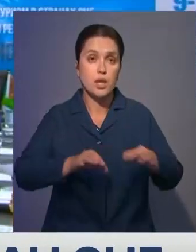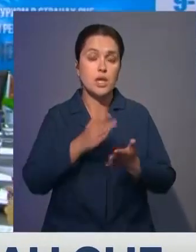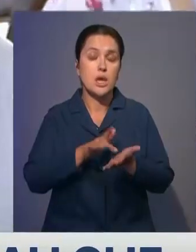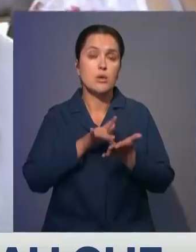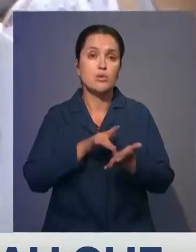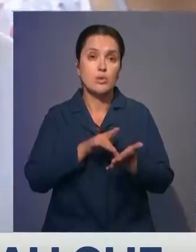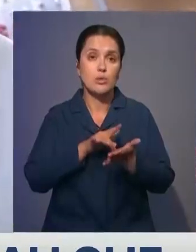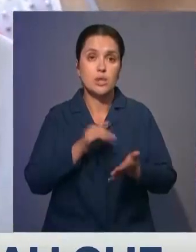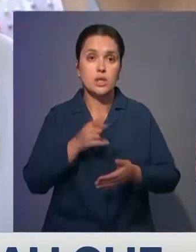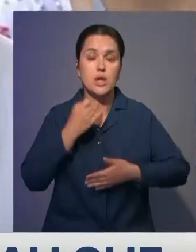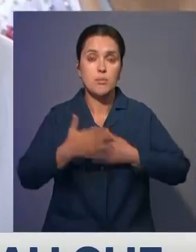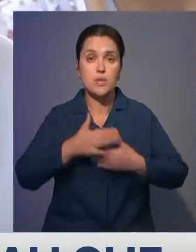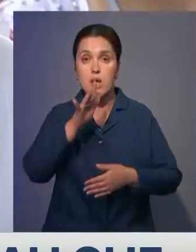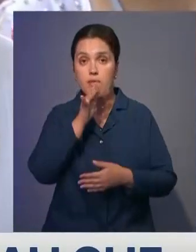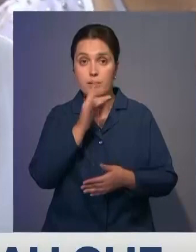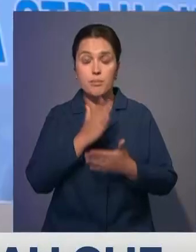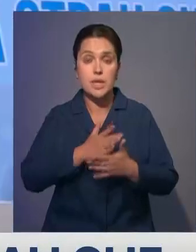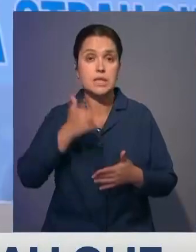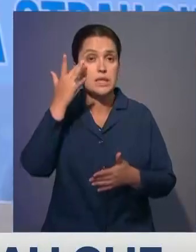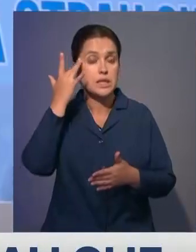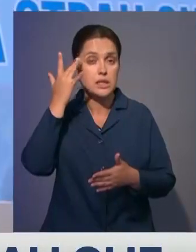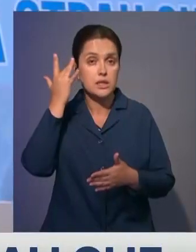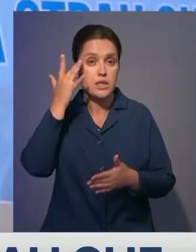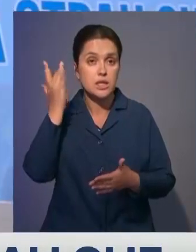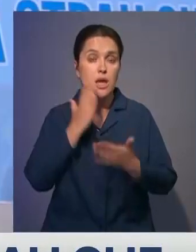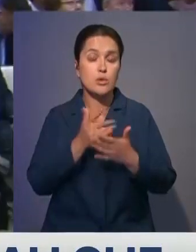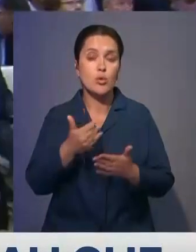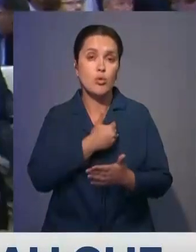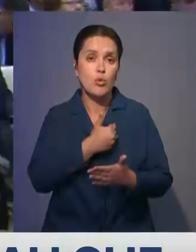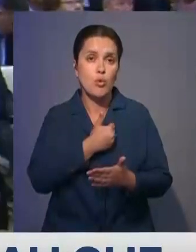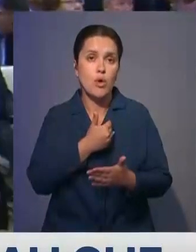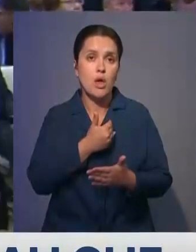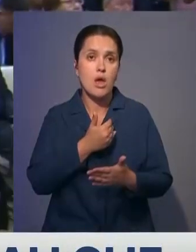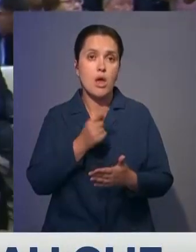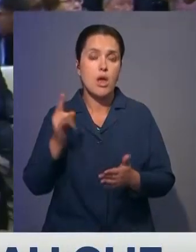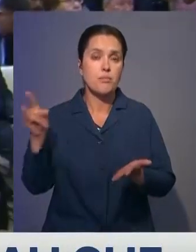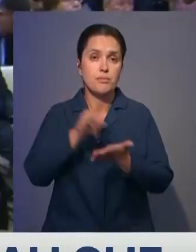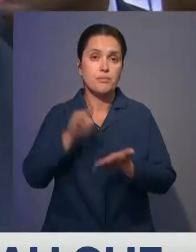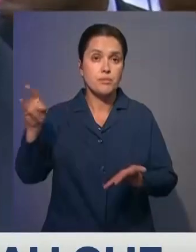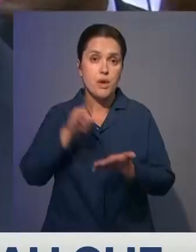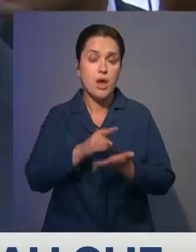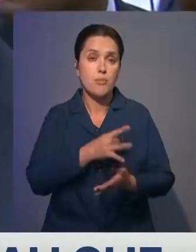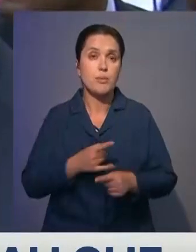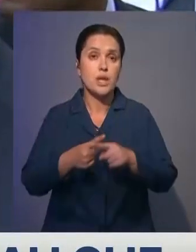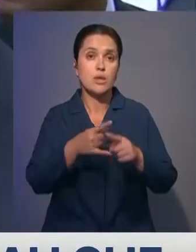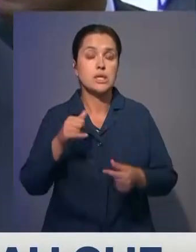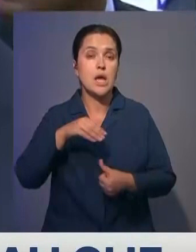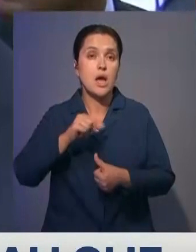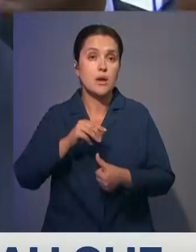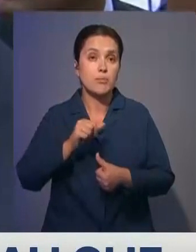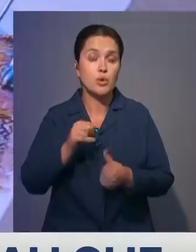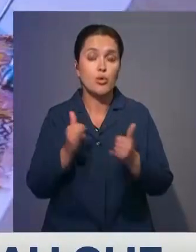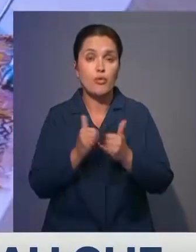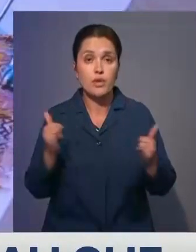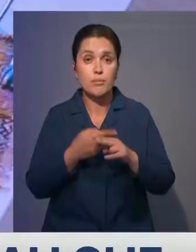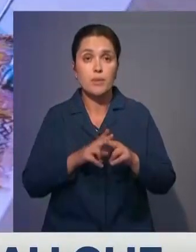туризма и на предстоящий год. Кыргызстан, к примеру, предложил сделать более интенсивным воздушное сообщение с Белоруссией и Арменией. Единогласно